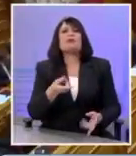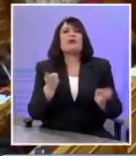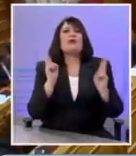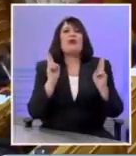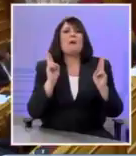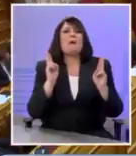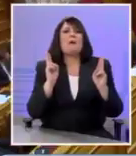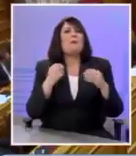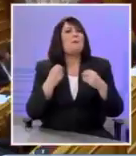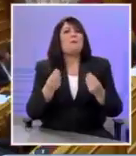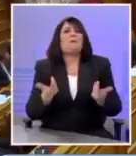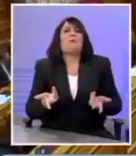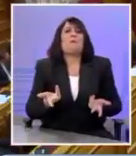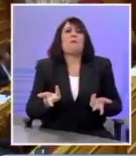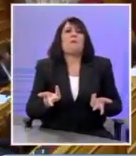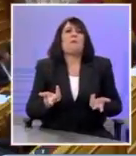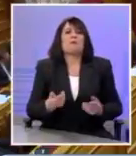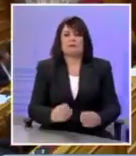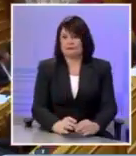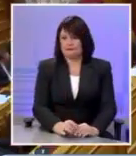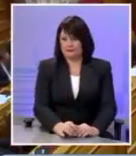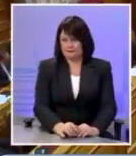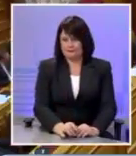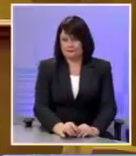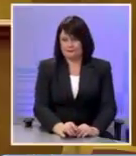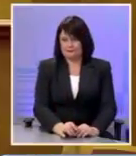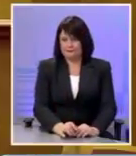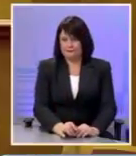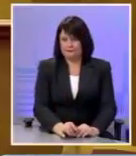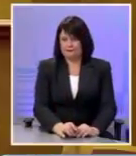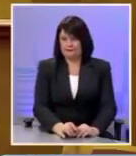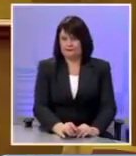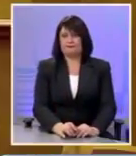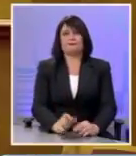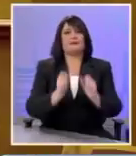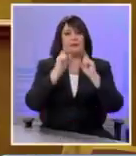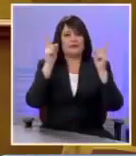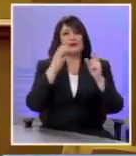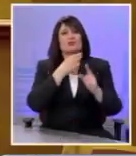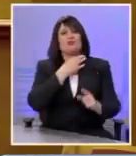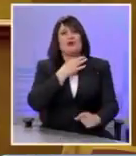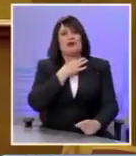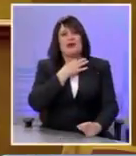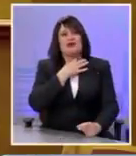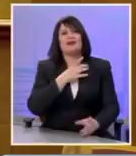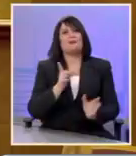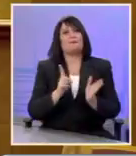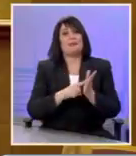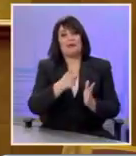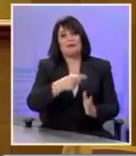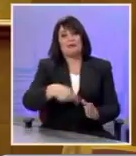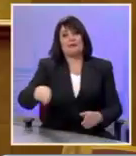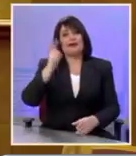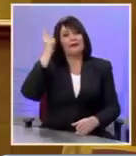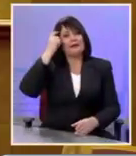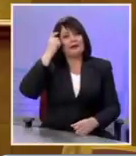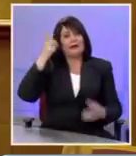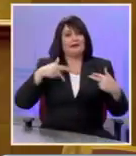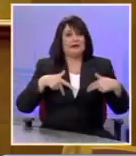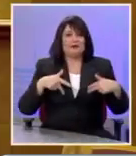του? Κυρίες και κύριοι συνάδελφοι, είναι επιτέλους ανάγκη να συνειδητοποιήσει η